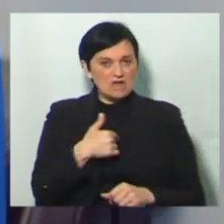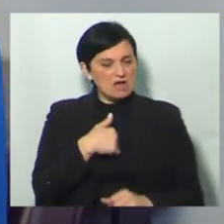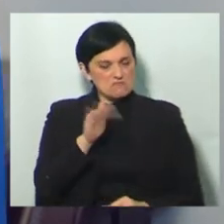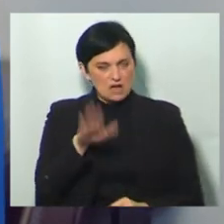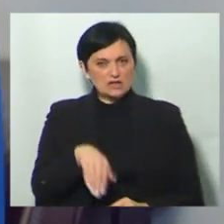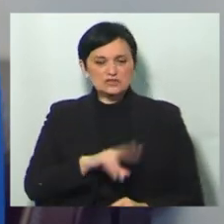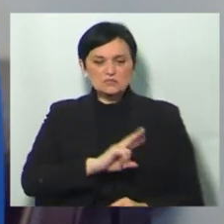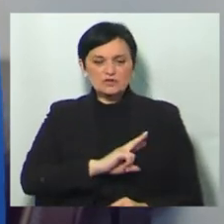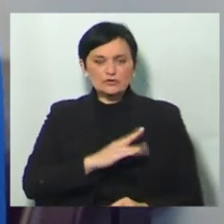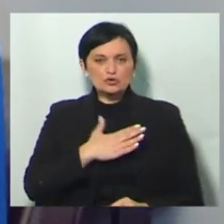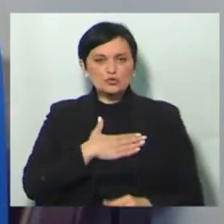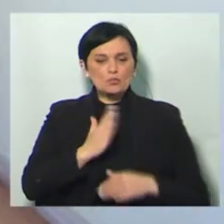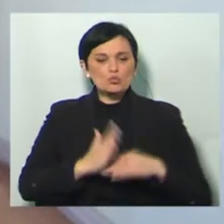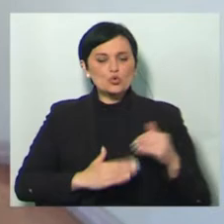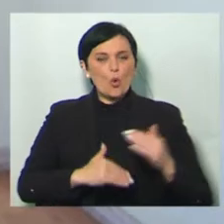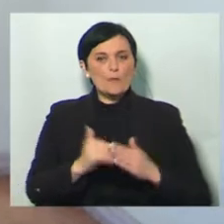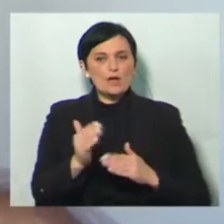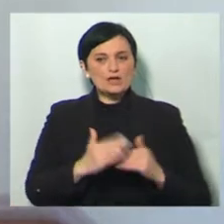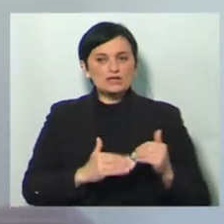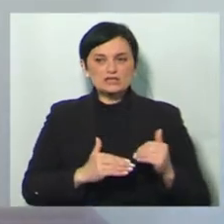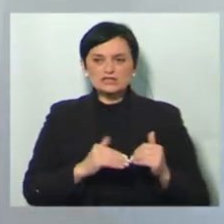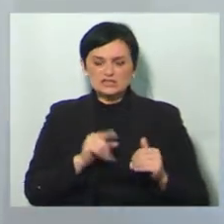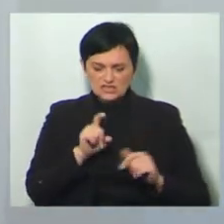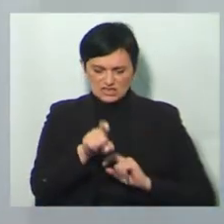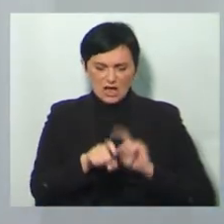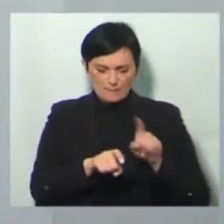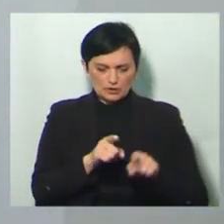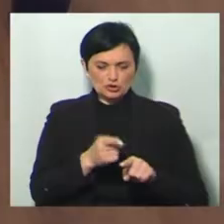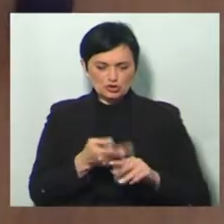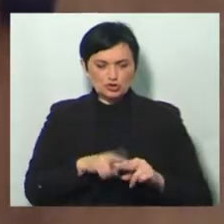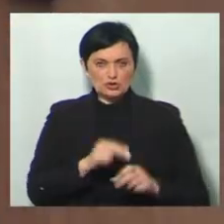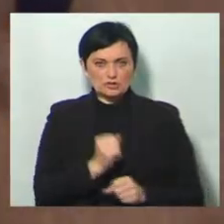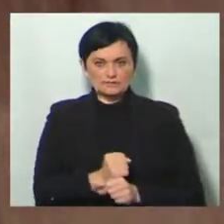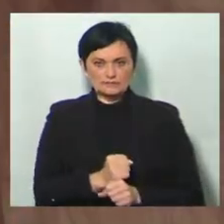მაინც მიყვარდა ეს პროფესია და გადავდგი ეს ნაბიჯი.